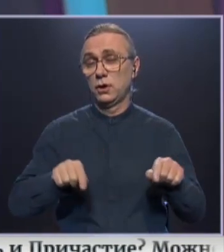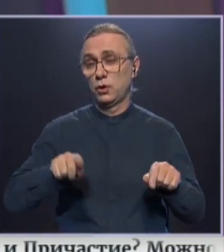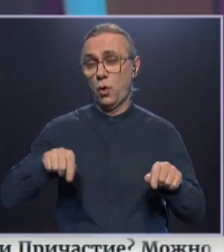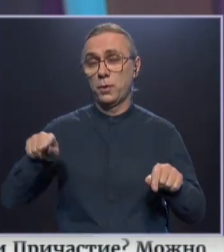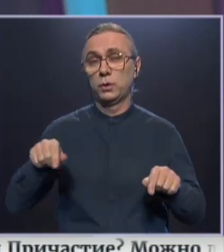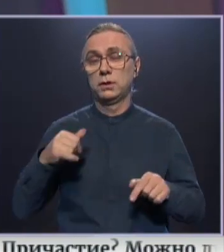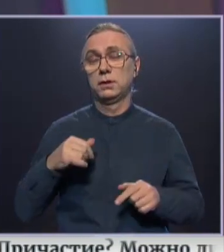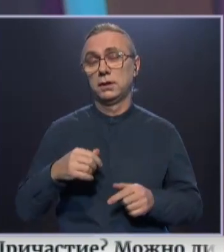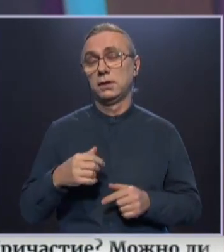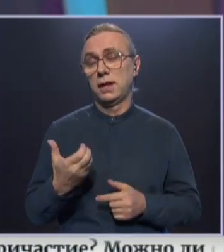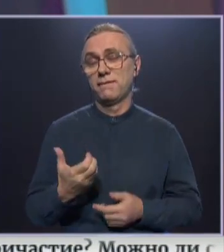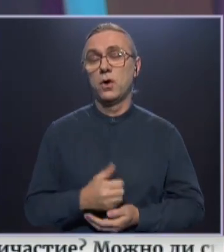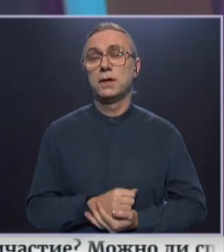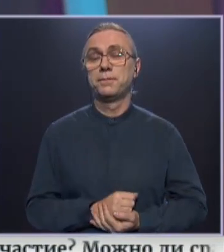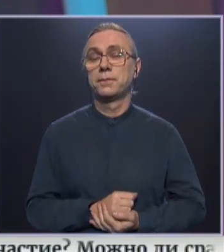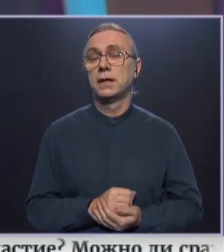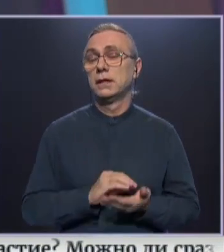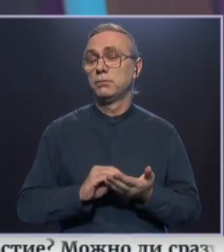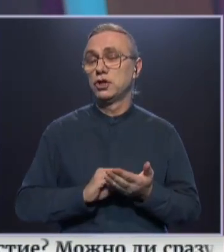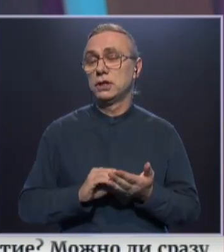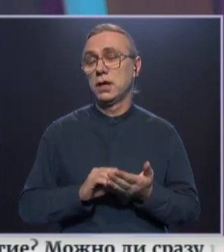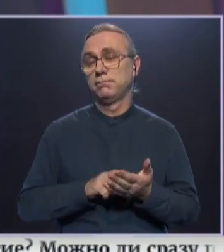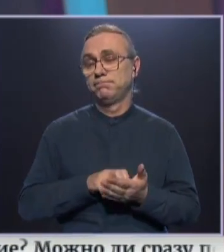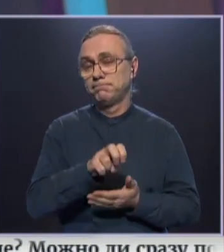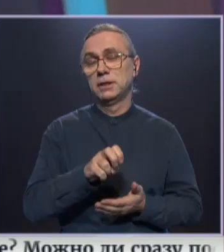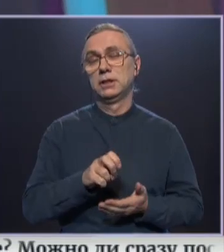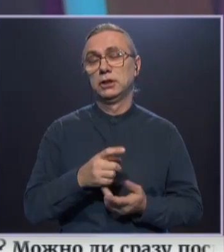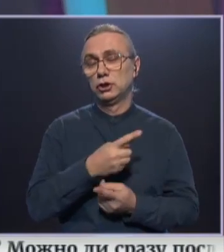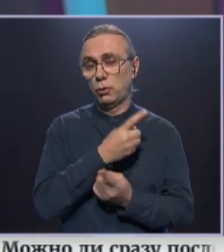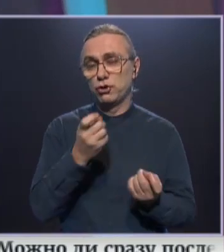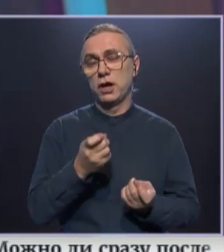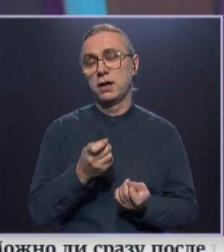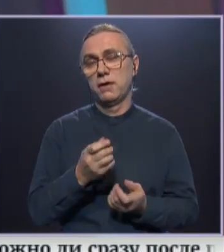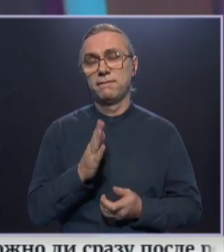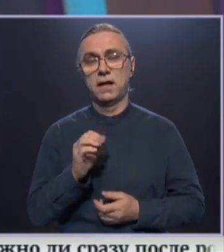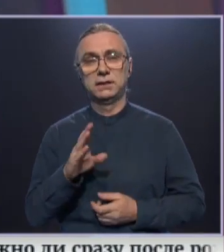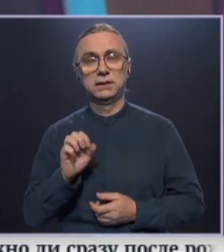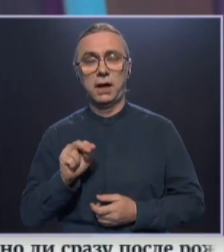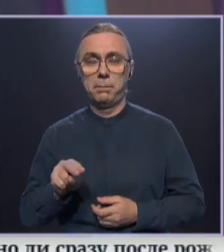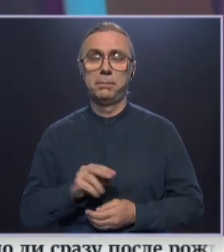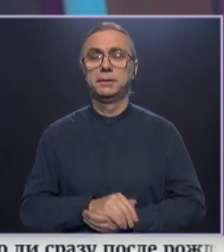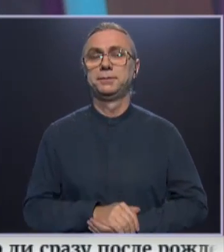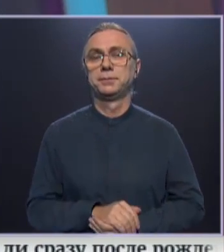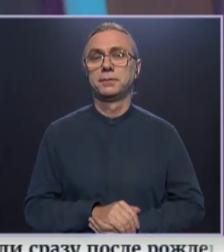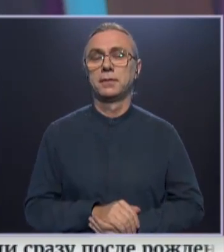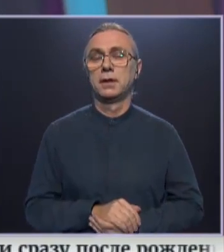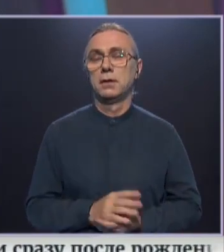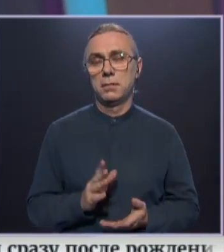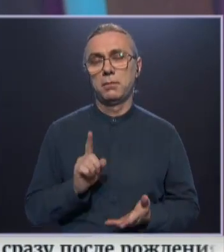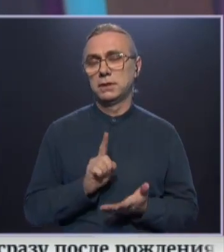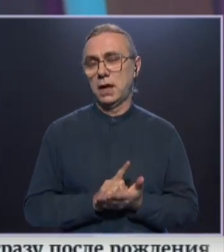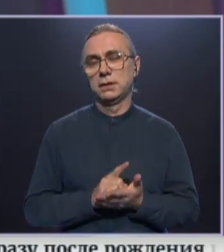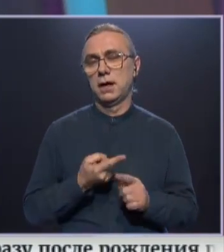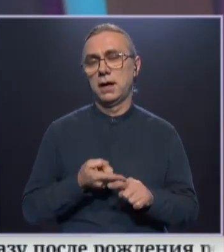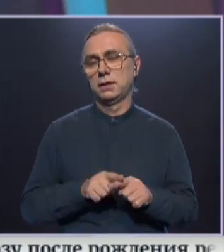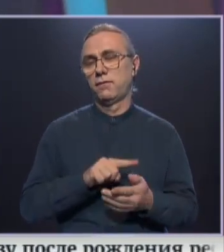экранах. На этот же номер можно написать сообщение в WhatsApp. Все вопросы читаем, озвучиваем. Если не успеваем в этой программе,